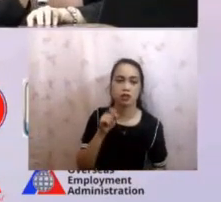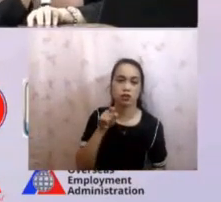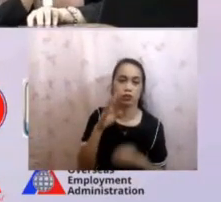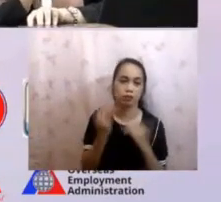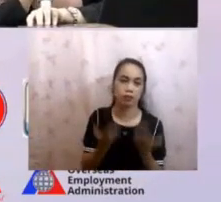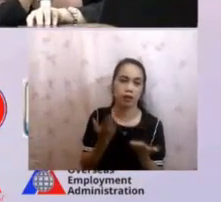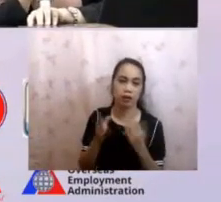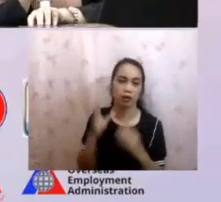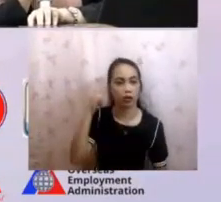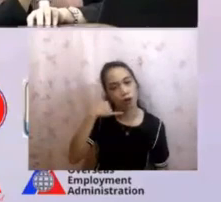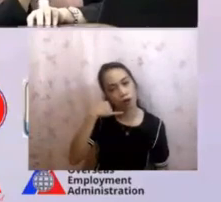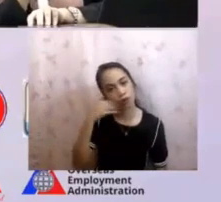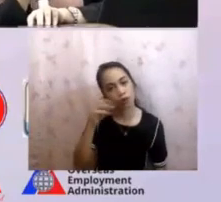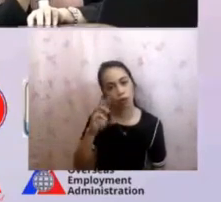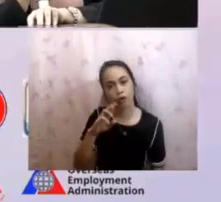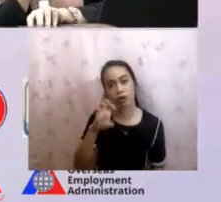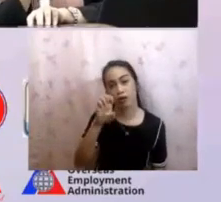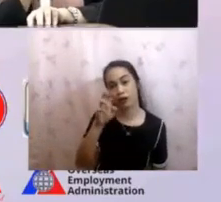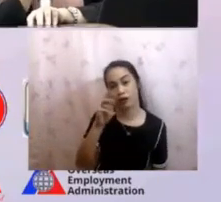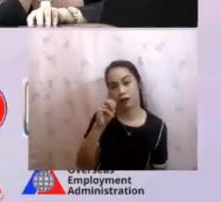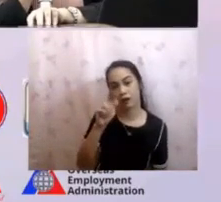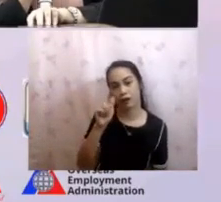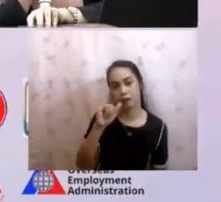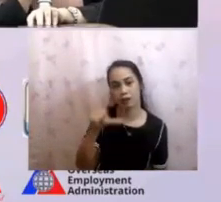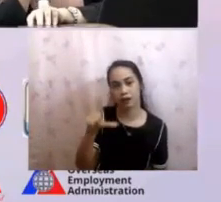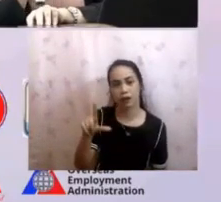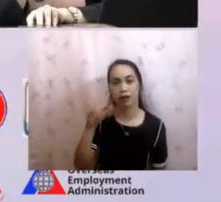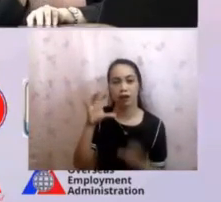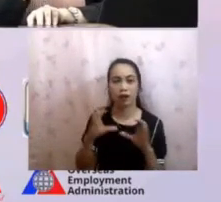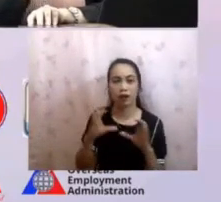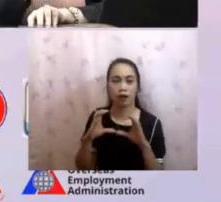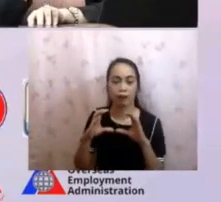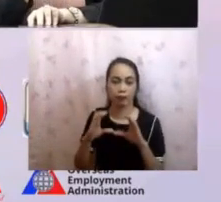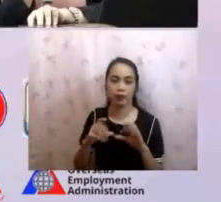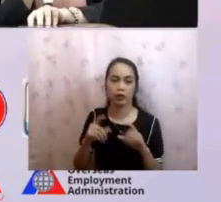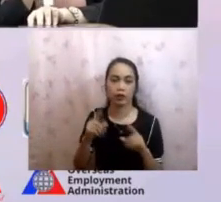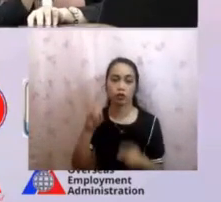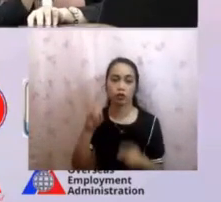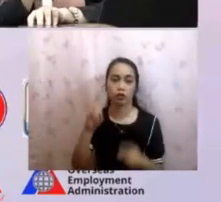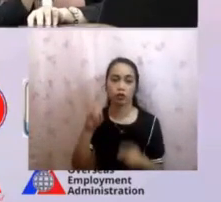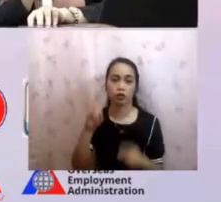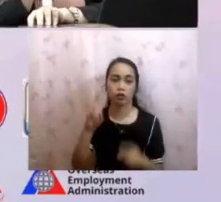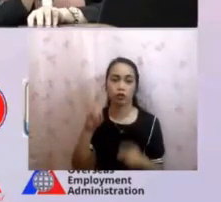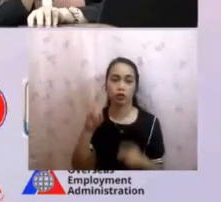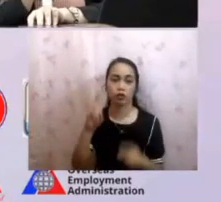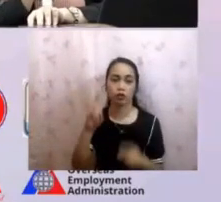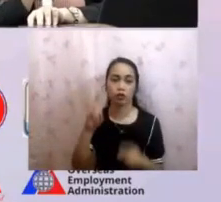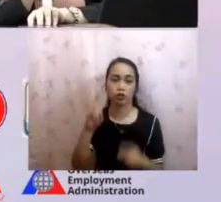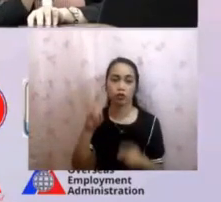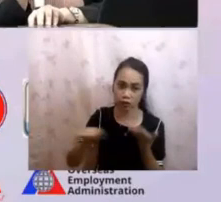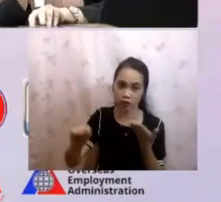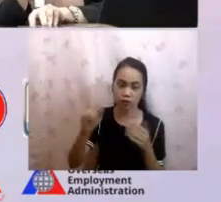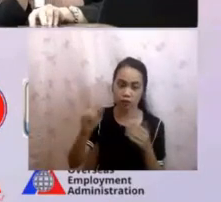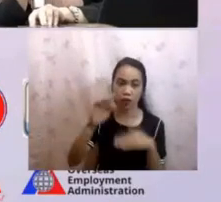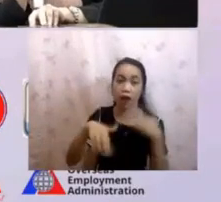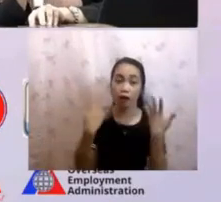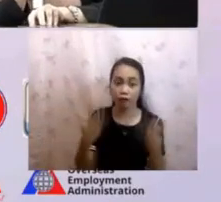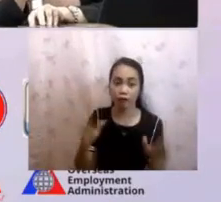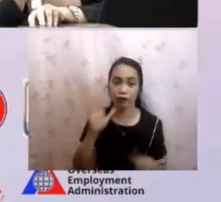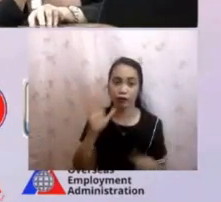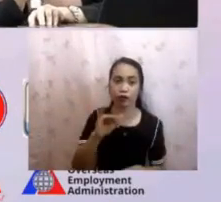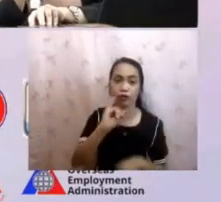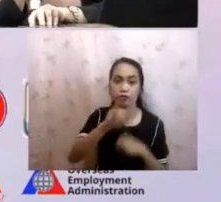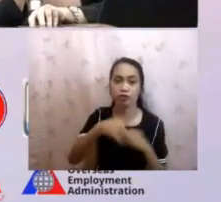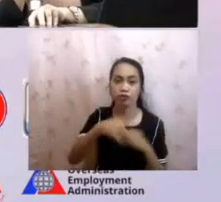nakigi-applyan. Next is you may call or text or email the company 2 weeks after your